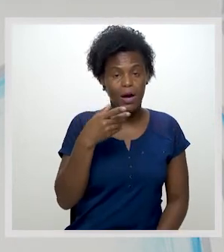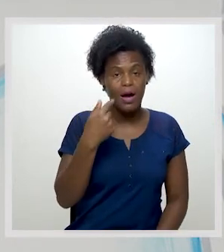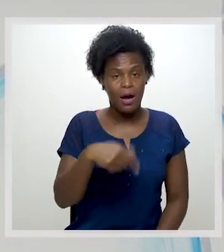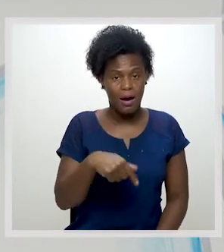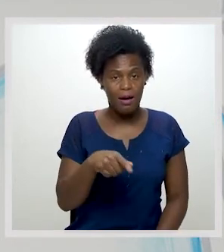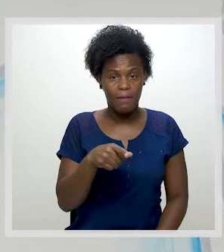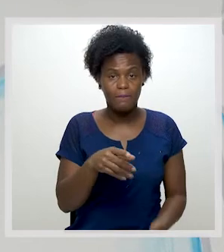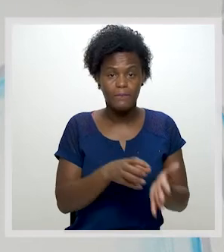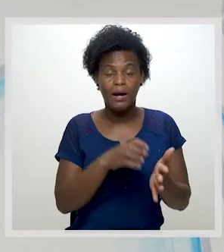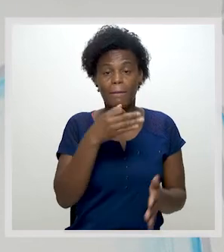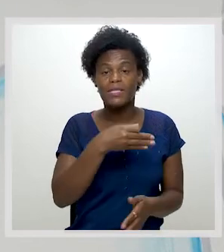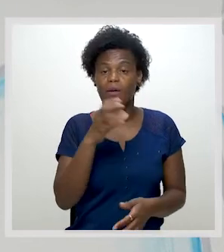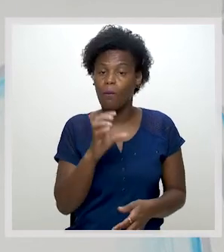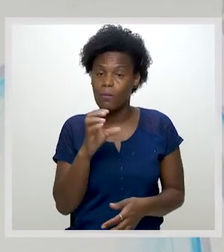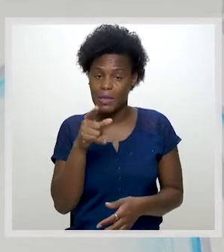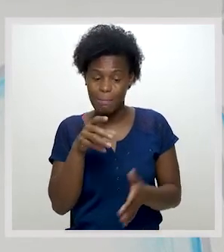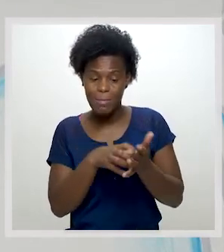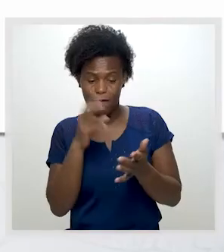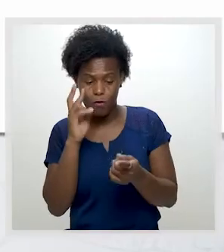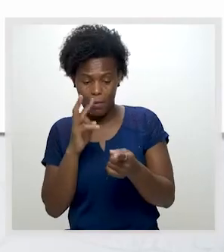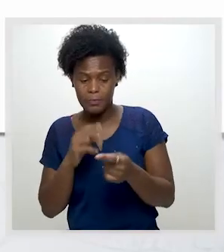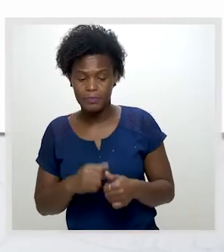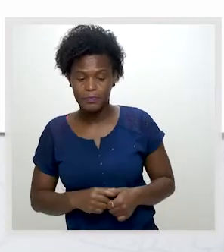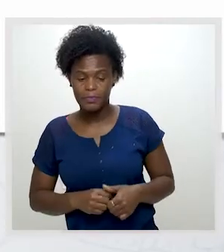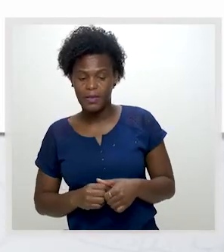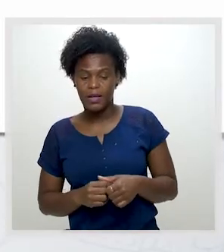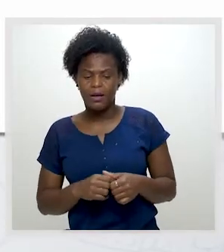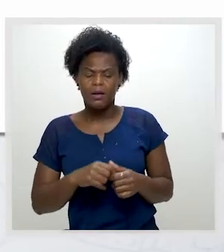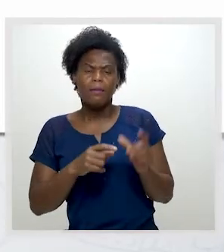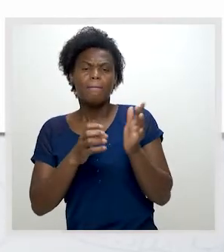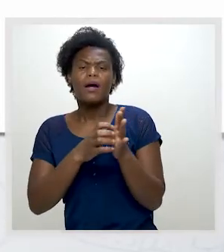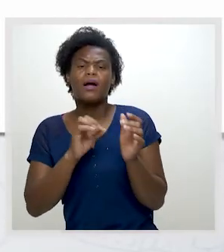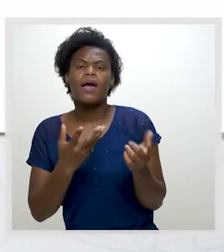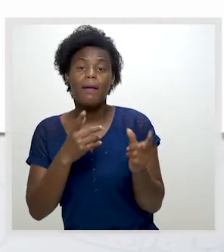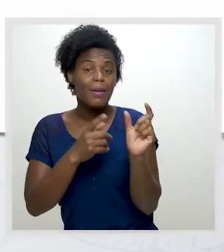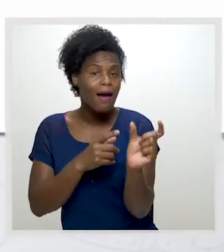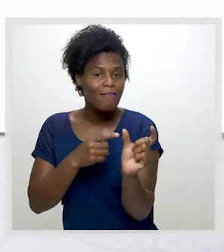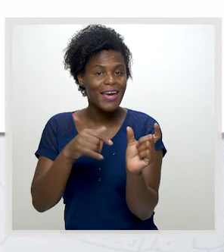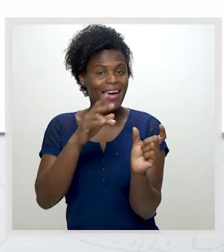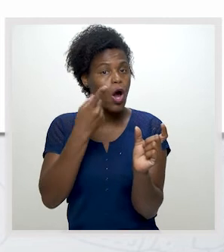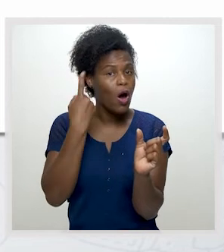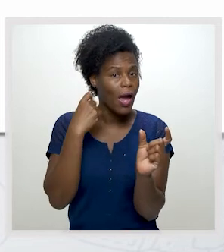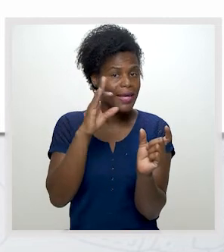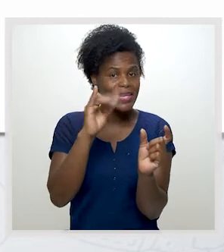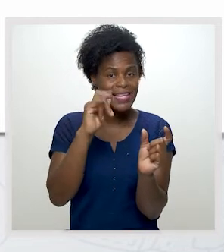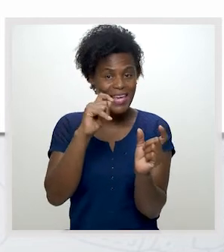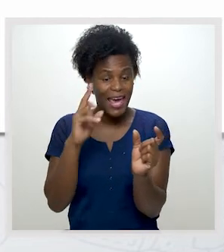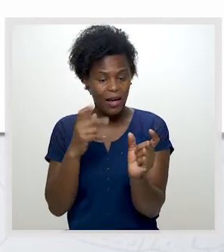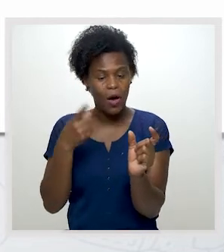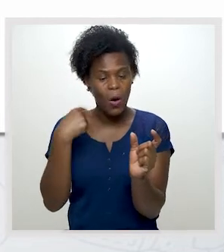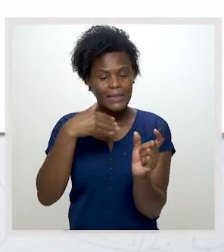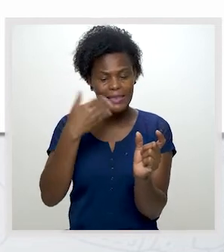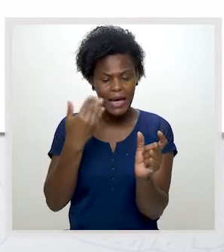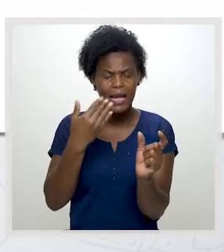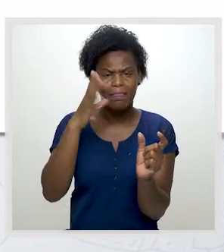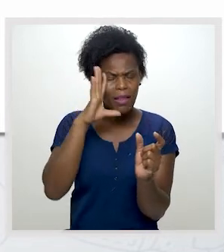qui entraînent l'emploi du passé composé. Regarde le tableau. Alors, quels sont ces marqueurs? Nous avons hier, hier